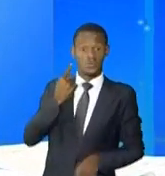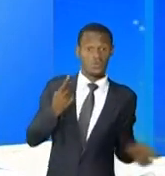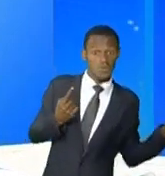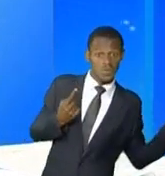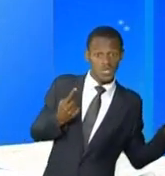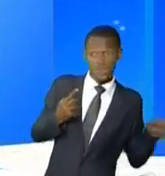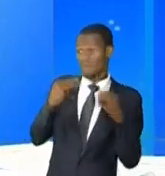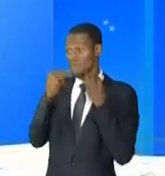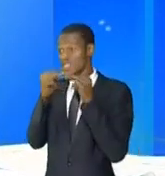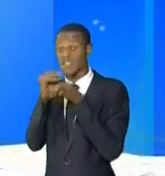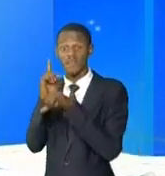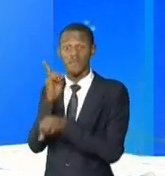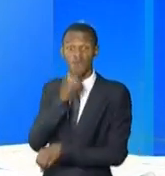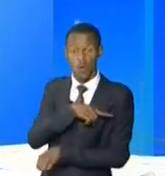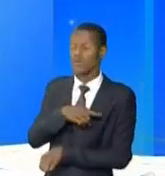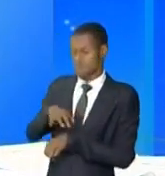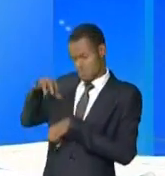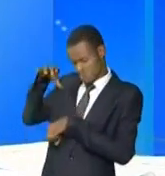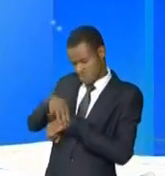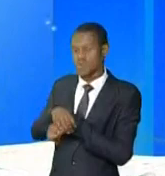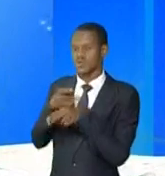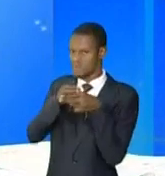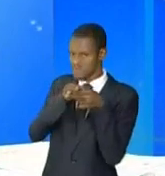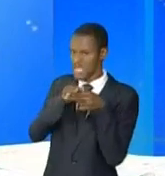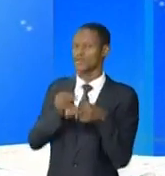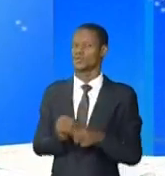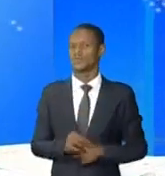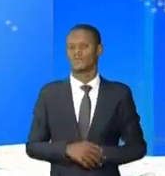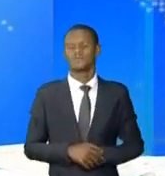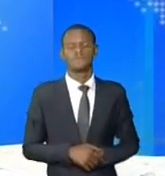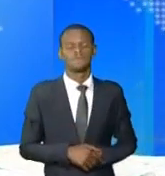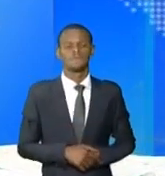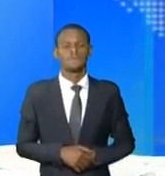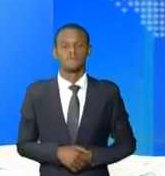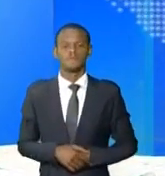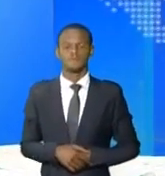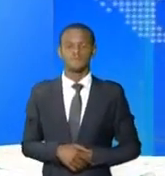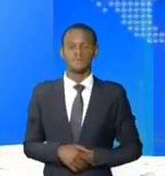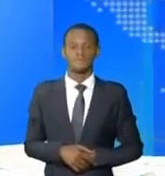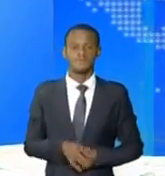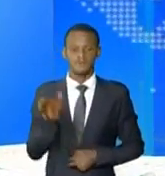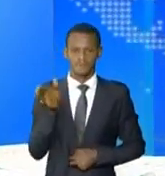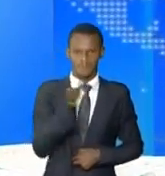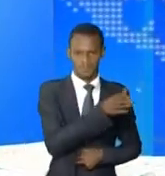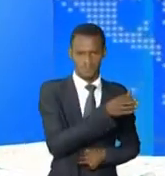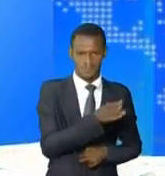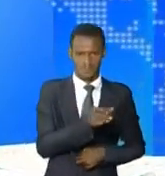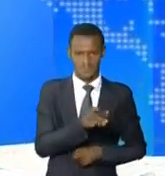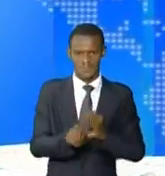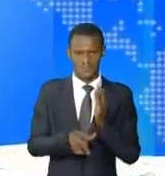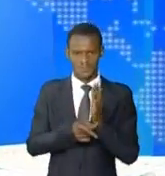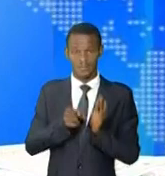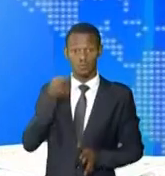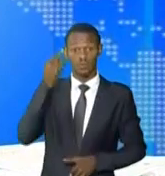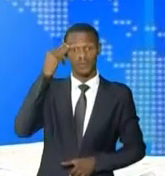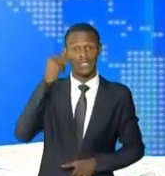sans aucun doute, subiront la rigueur de la loi. Le vice-premier ministre, ministre du Plan, a